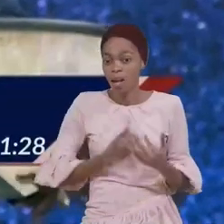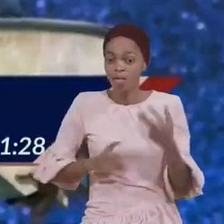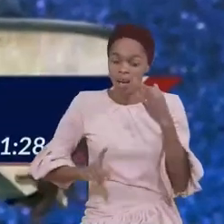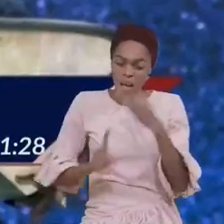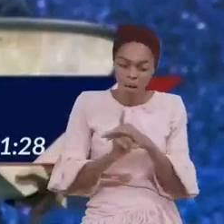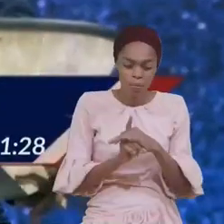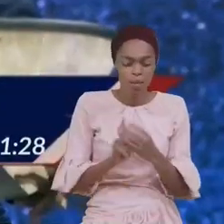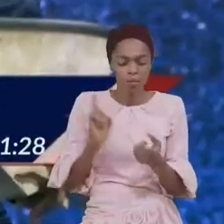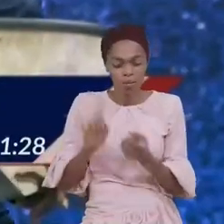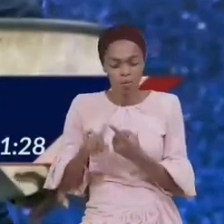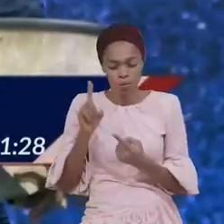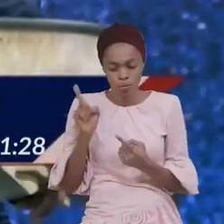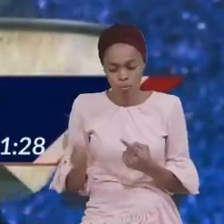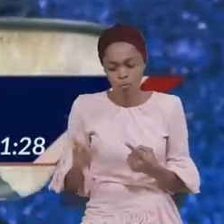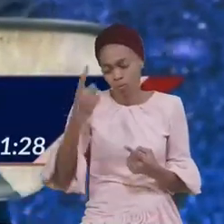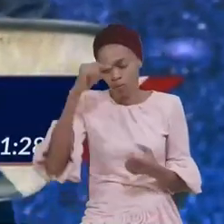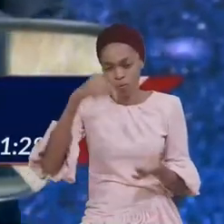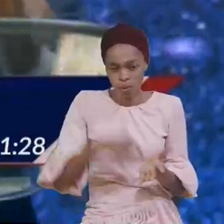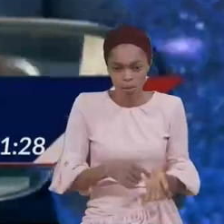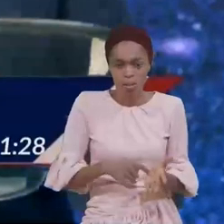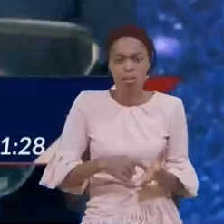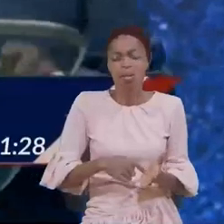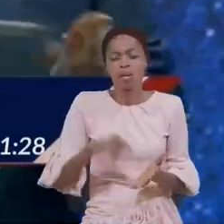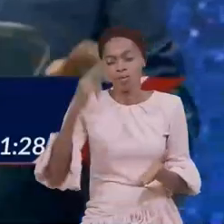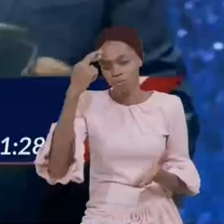Mais lève-toi et tiens-toi sur tes pieds, car je te suis apparu pour